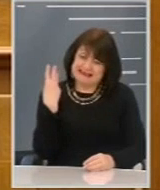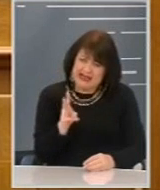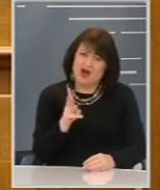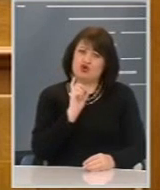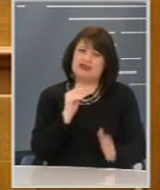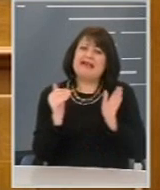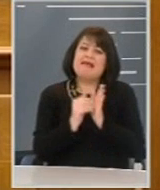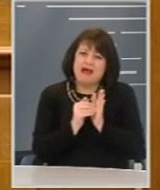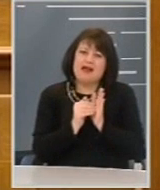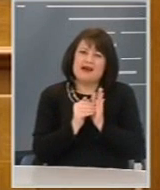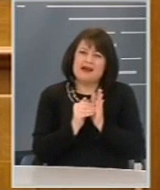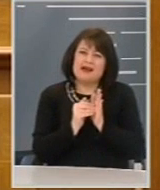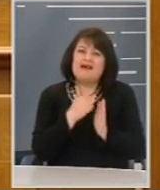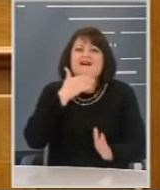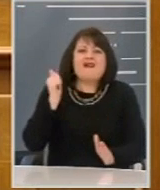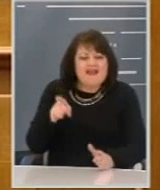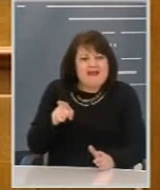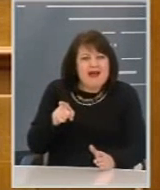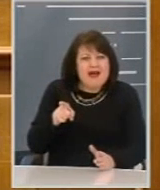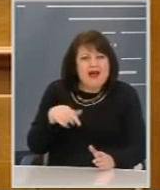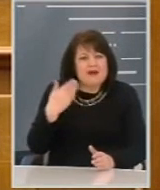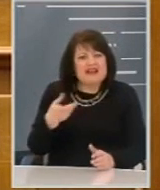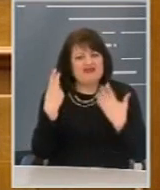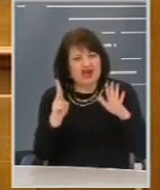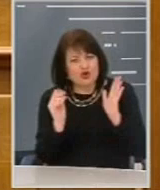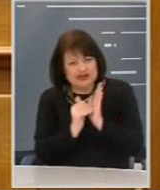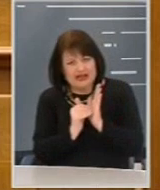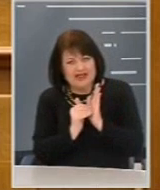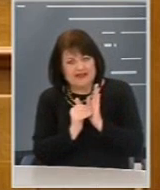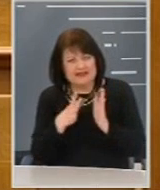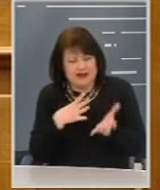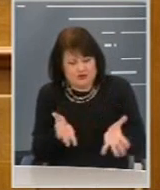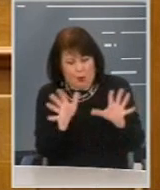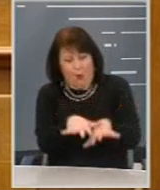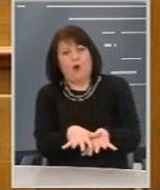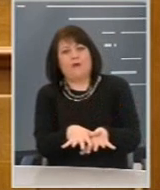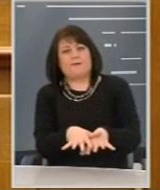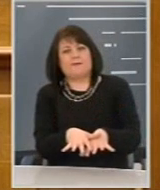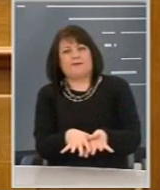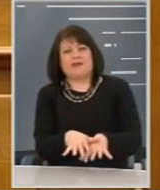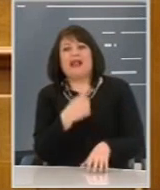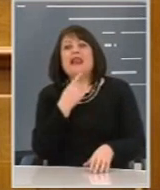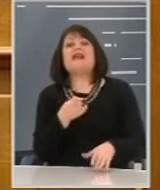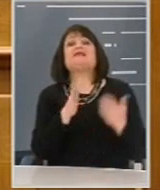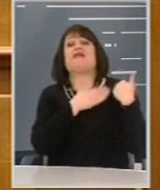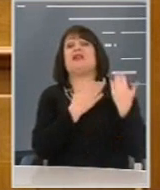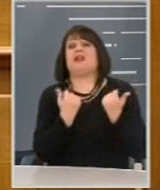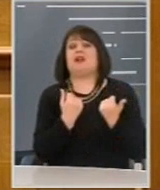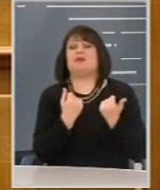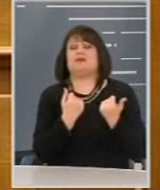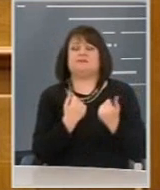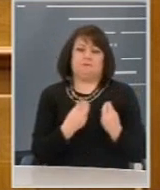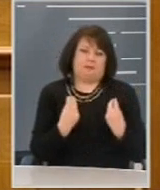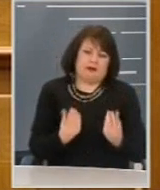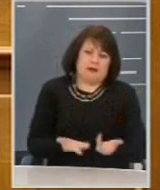αρχικά χιλιάρικα ευρώ που γίνανε 711.000. Μήπως θέλετε και αυτό να το καλύψετε? Γι' αυτό ζητάτε να μην υπάρχουν ευθύνες? Διότι δεν είναι